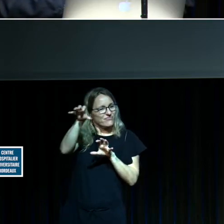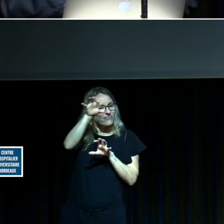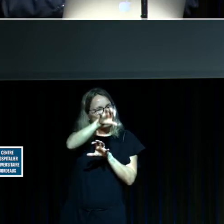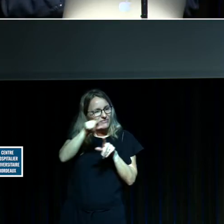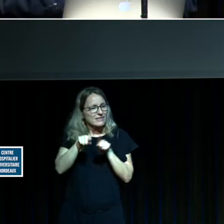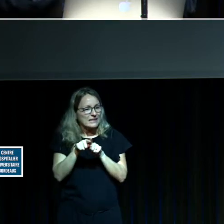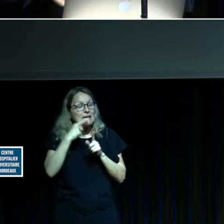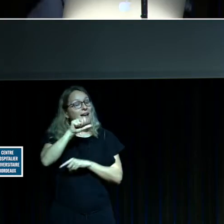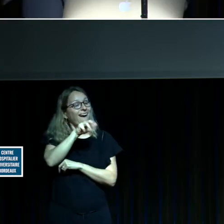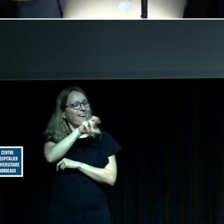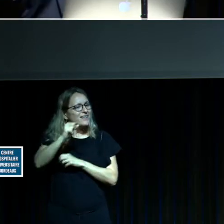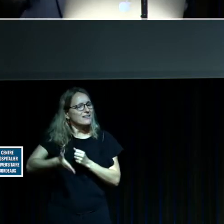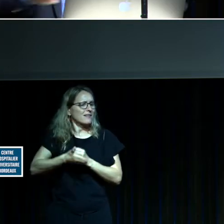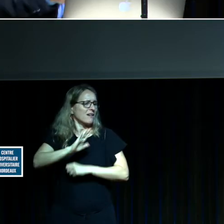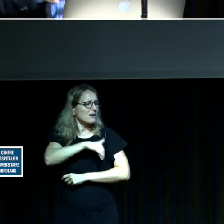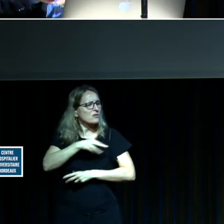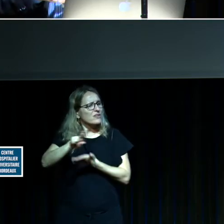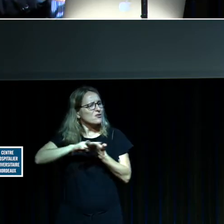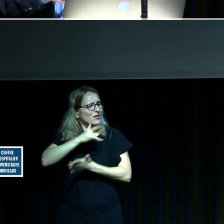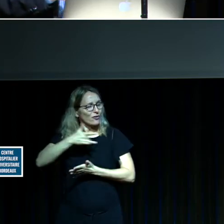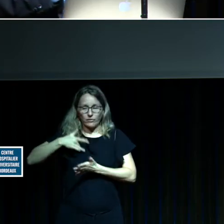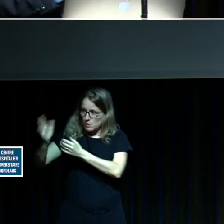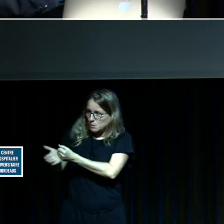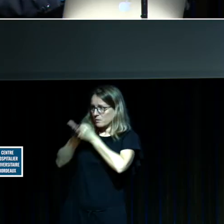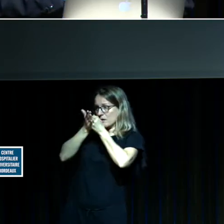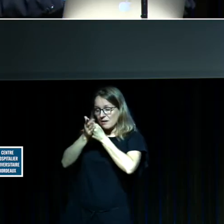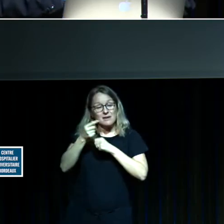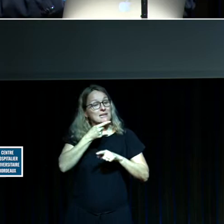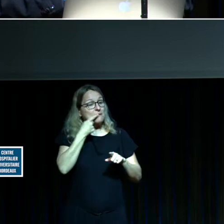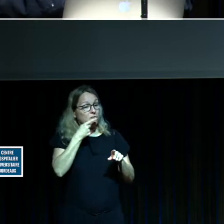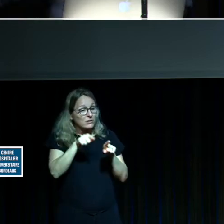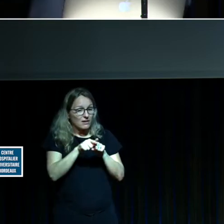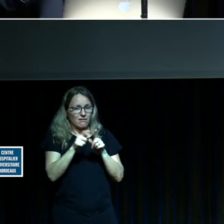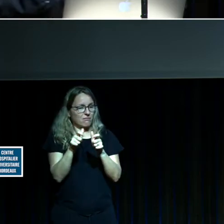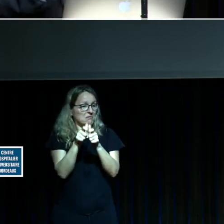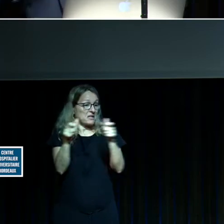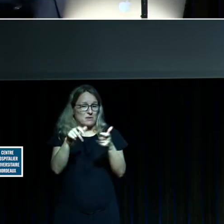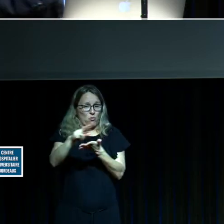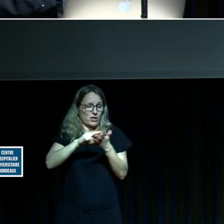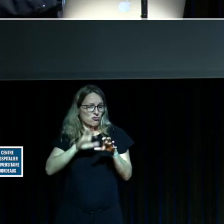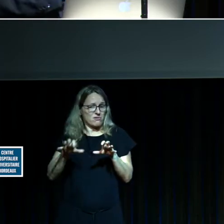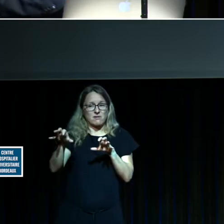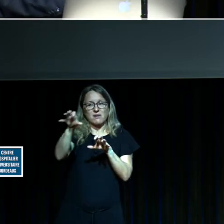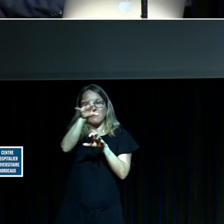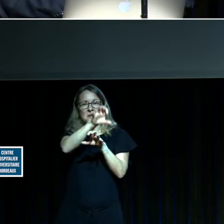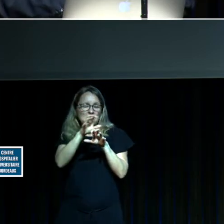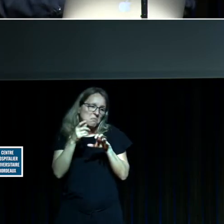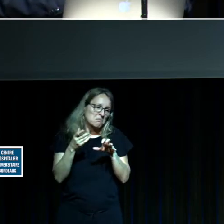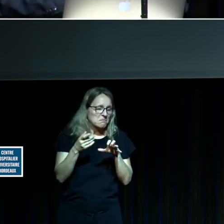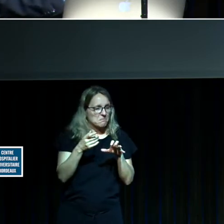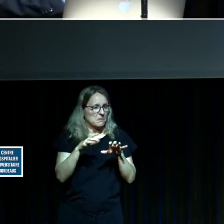l'Agence régionale de santé, à développer dans les différents établissements de la région, et au moins une